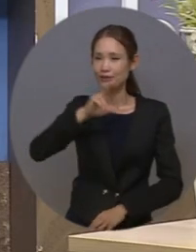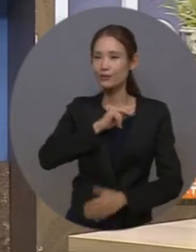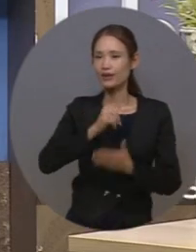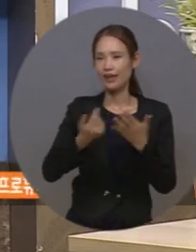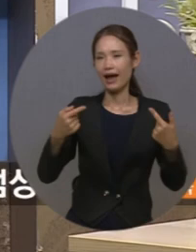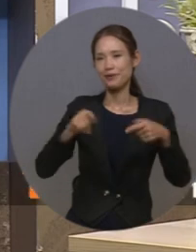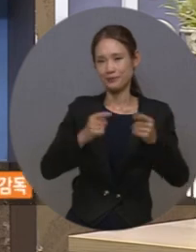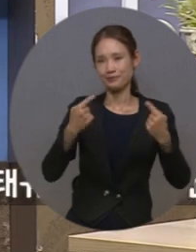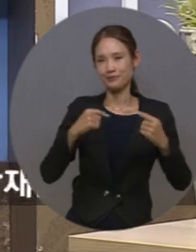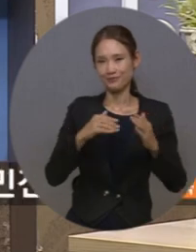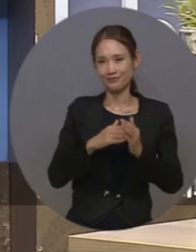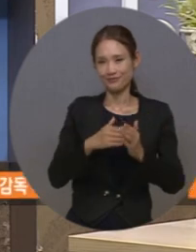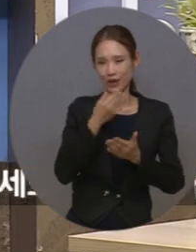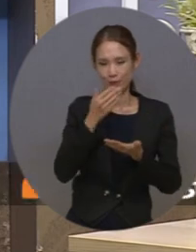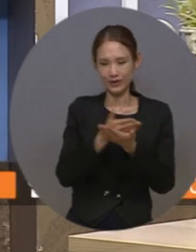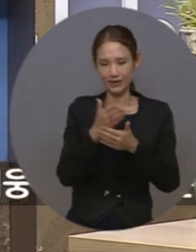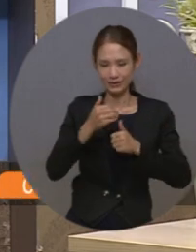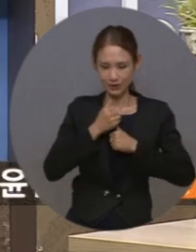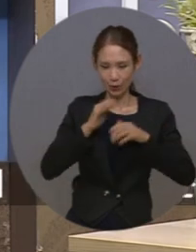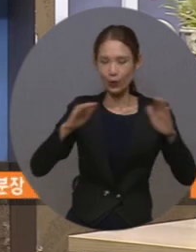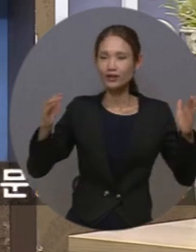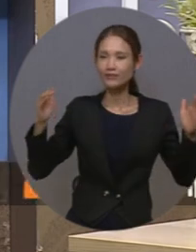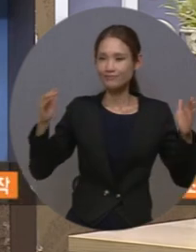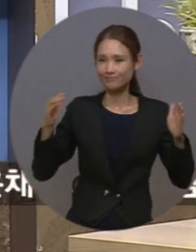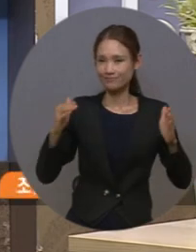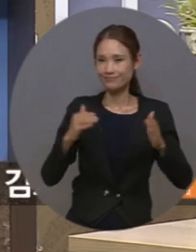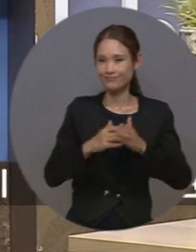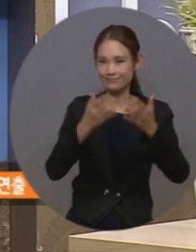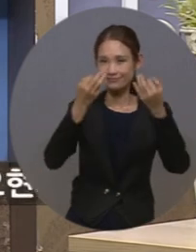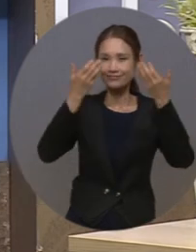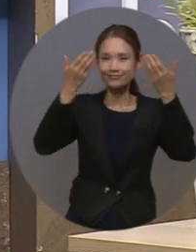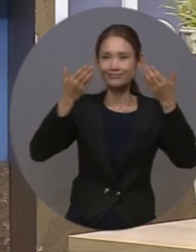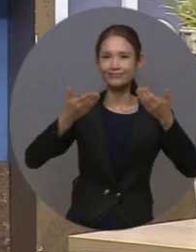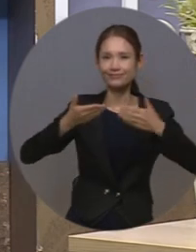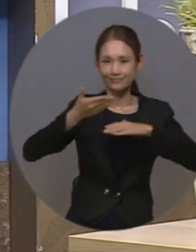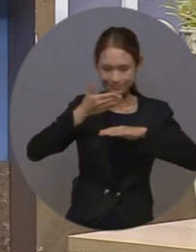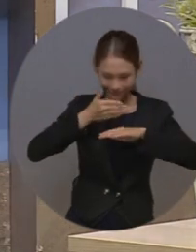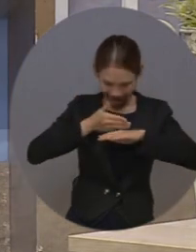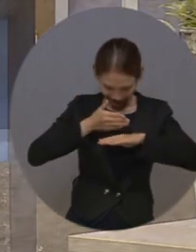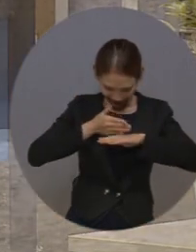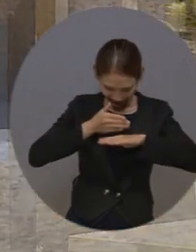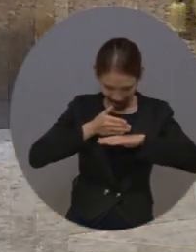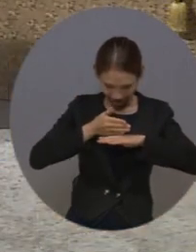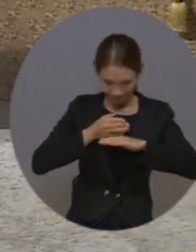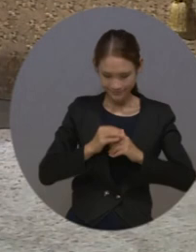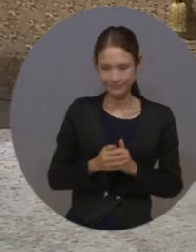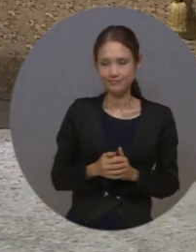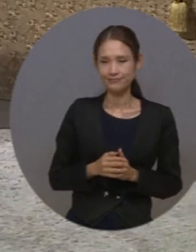함께했습니다. 행복나눔 지킴이 오늘은 여기까지입니다. 시청해주신 여러분 고맙습니다.